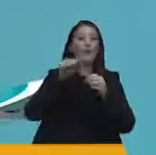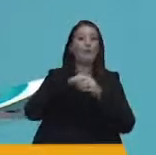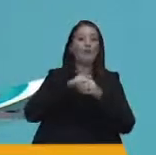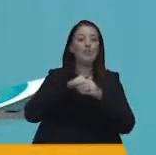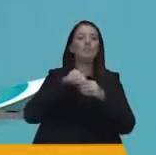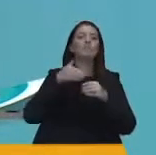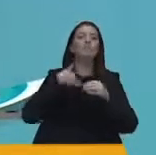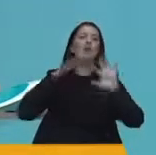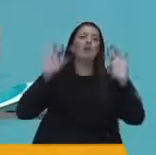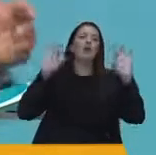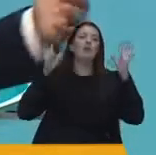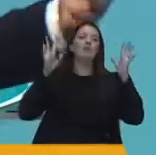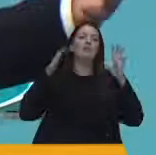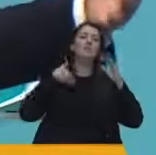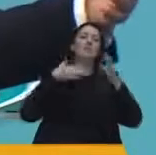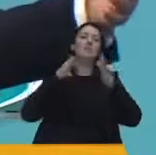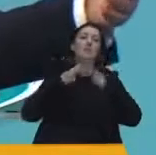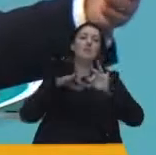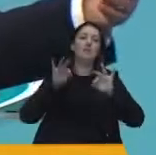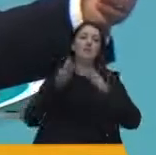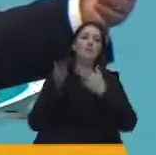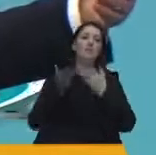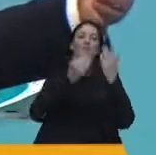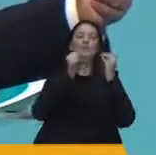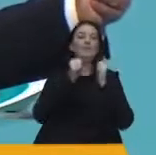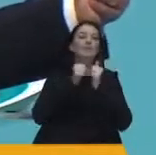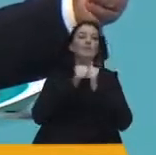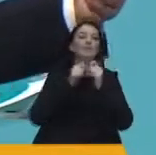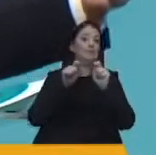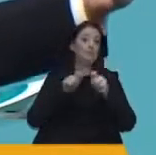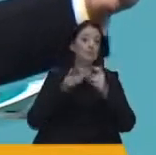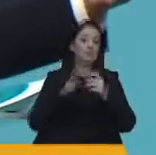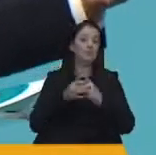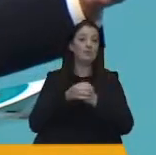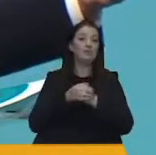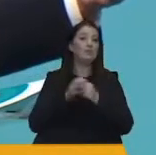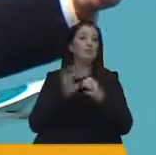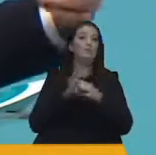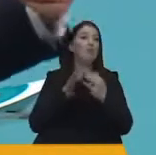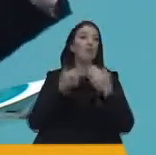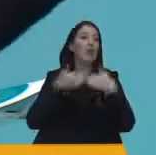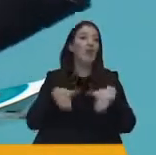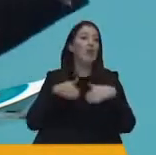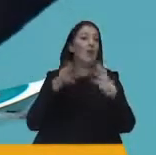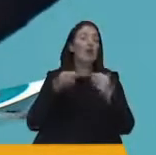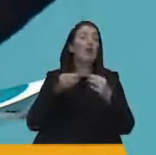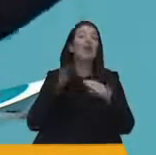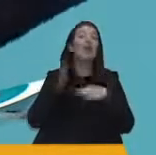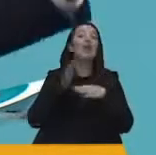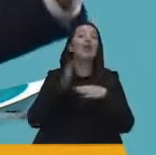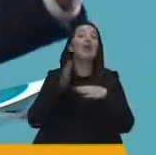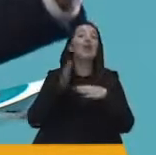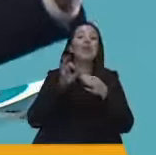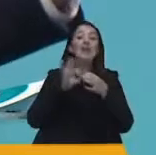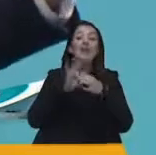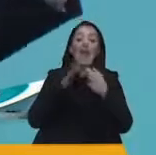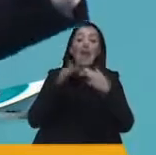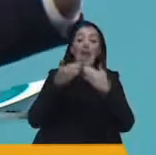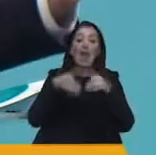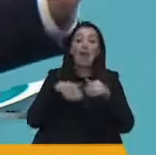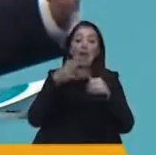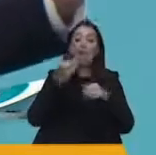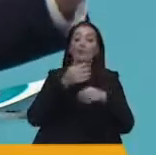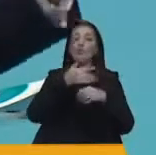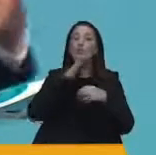alkışlamaya hazırım. Buyurun beraber yapalım. Niye engel oluyoruz? Neye engel olduğumuzu bilmiyoruz.